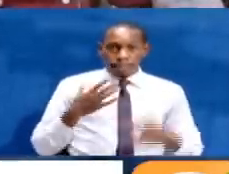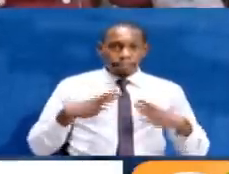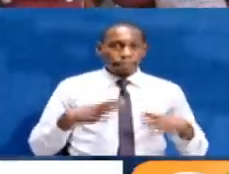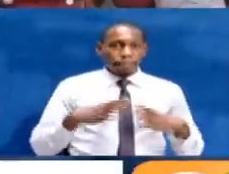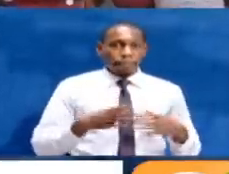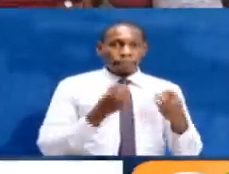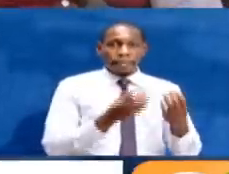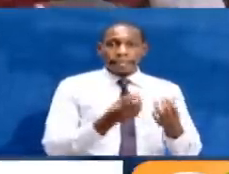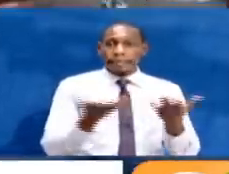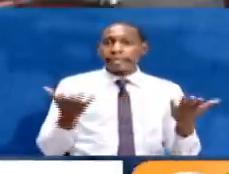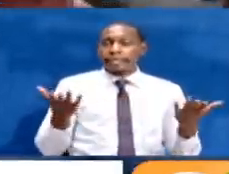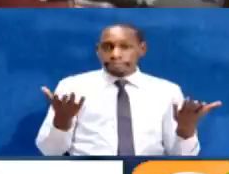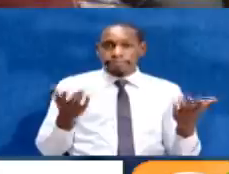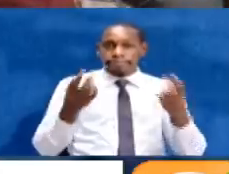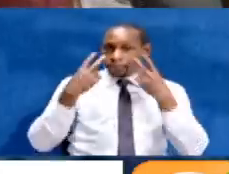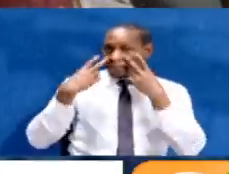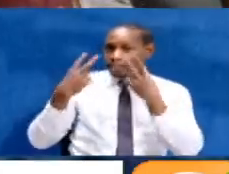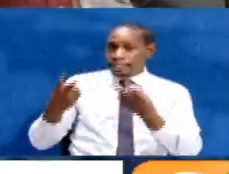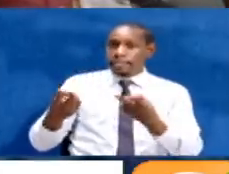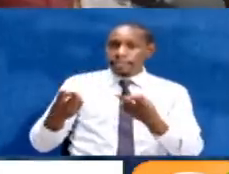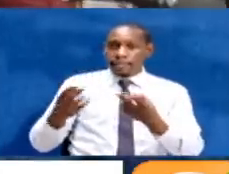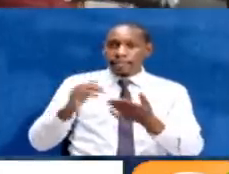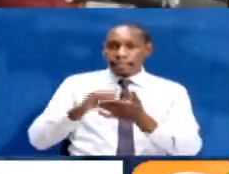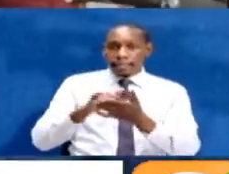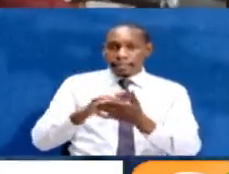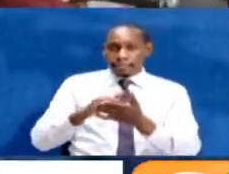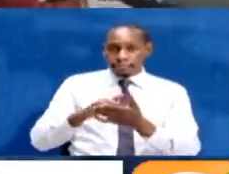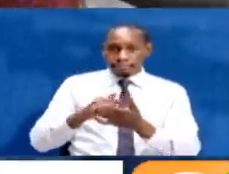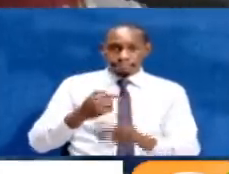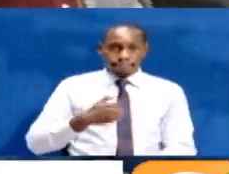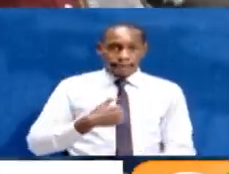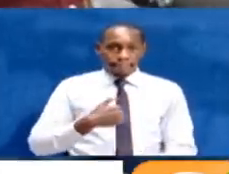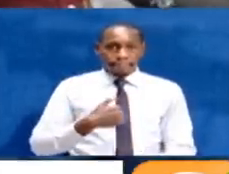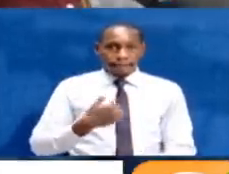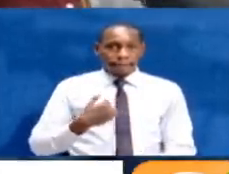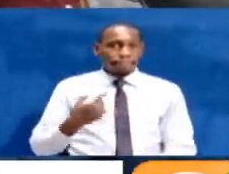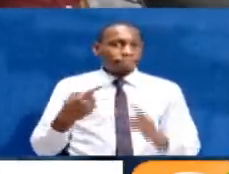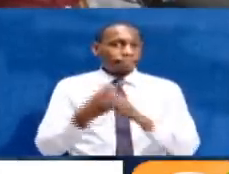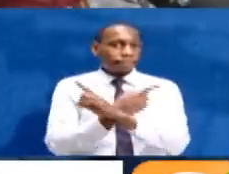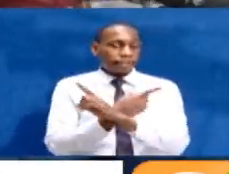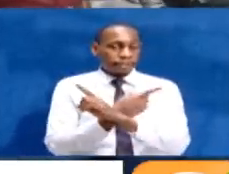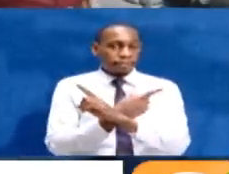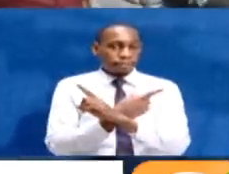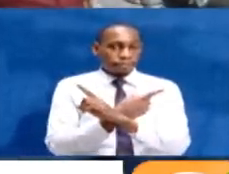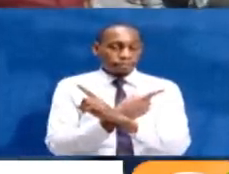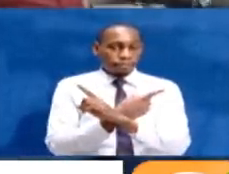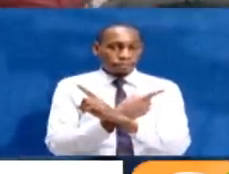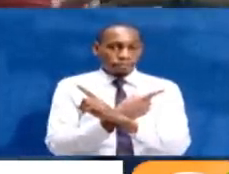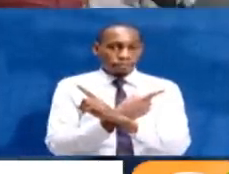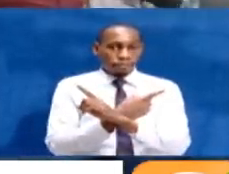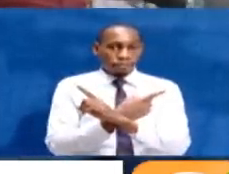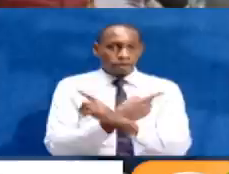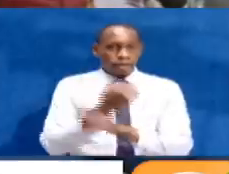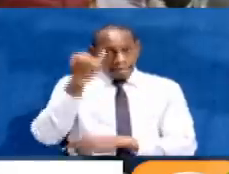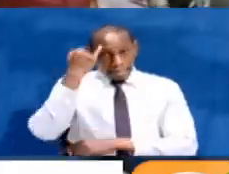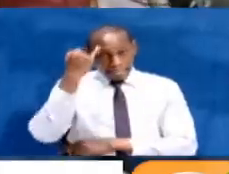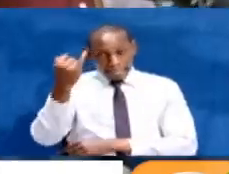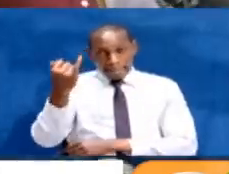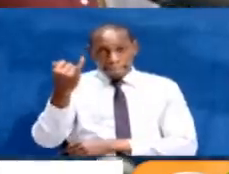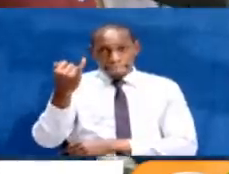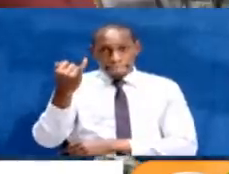watu wengi wanaona ya kwamba niko na tofauti ya